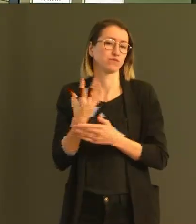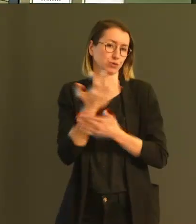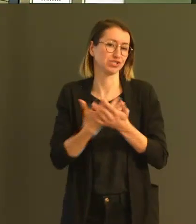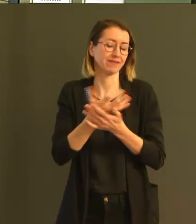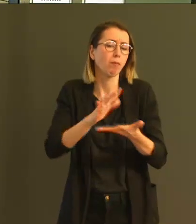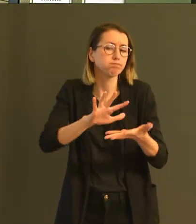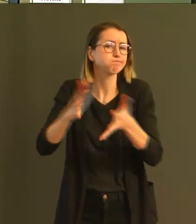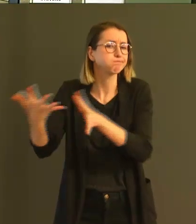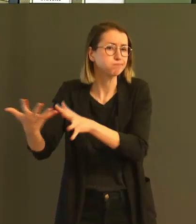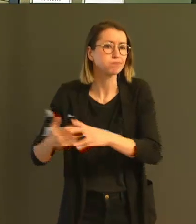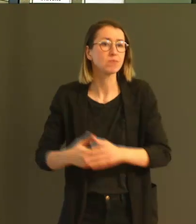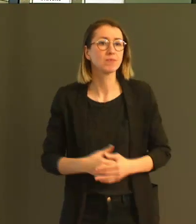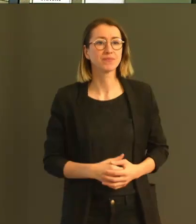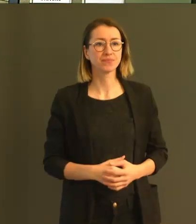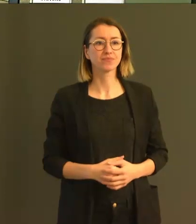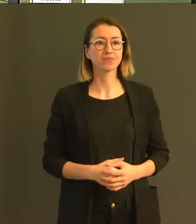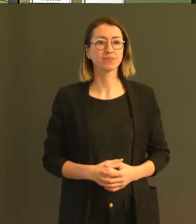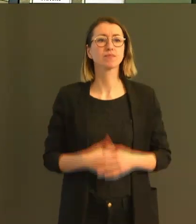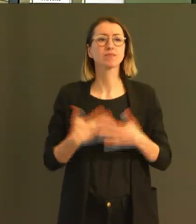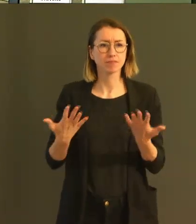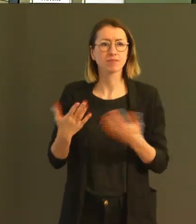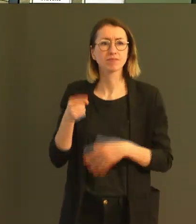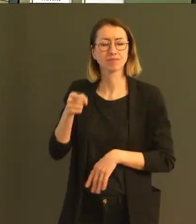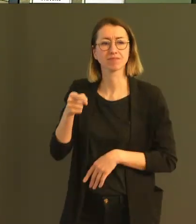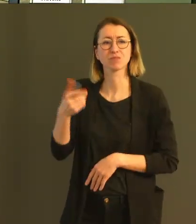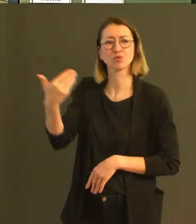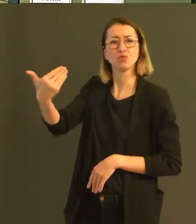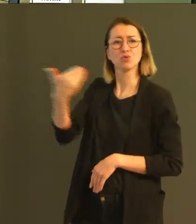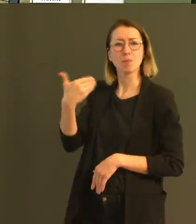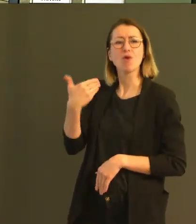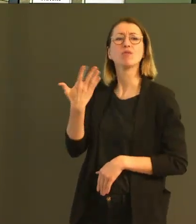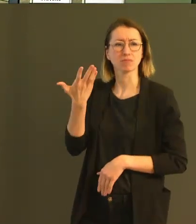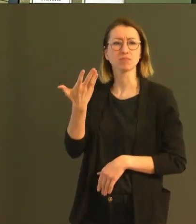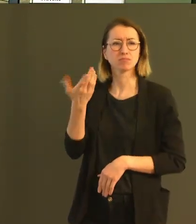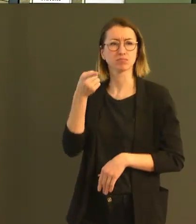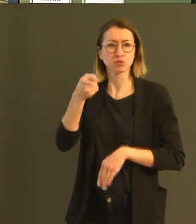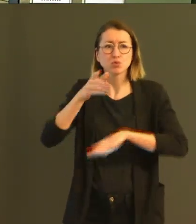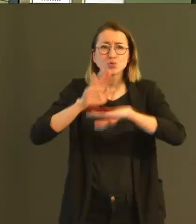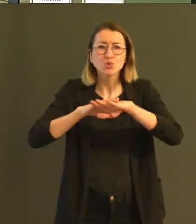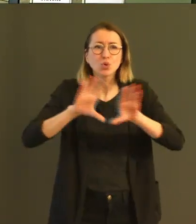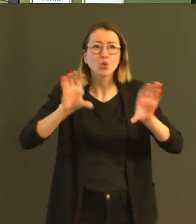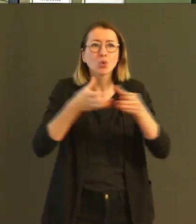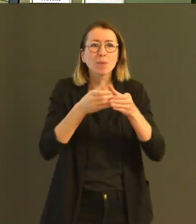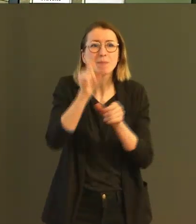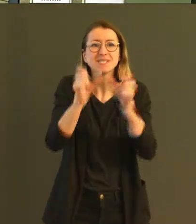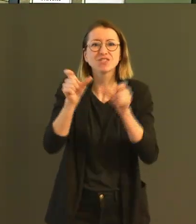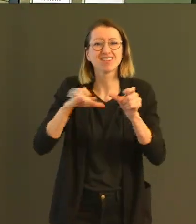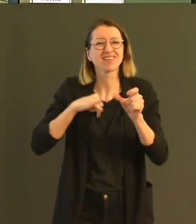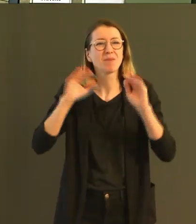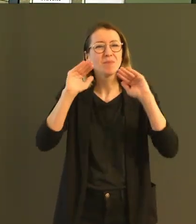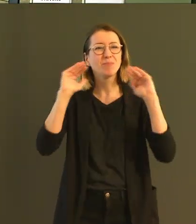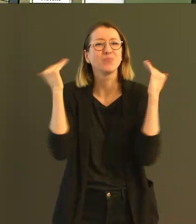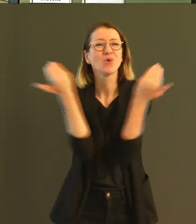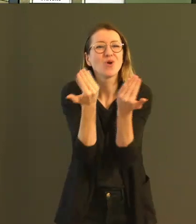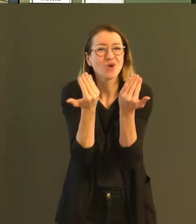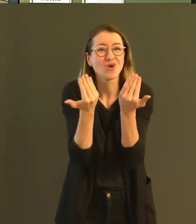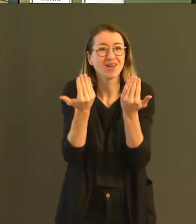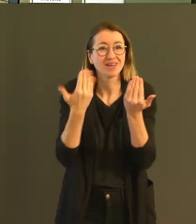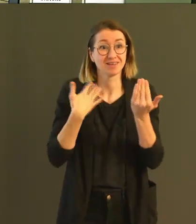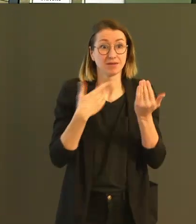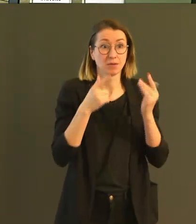quels sont les critères scientifiques derrière le nombre de personnes choisies pour composer des bulles différentes notamment quatre pour une